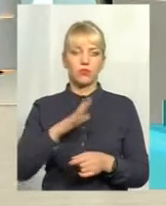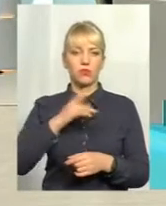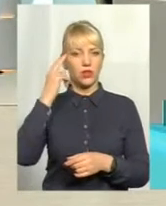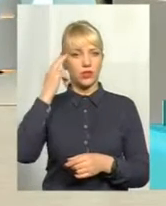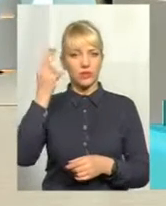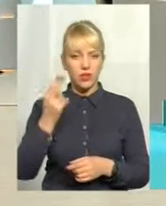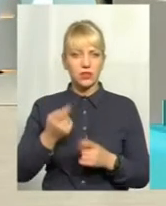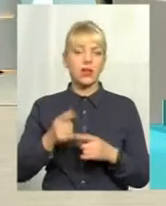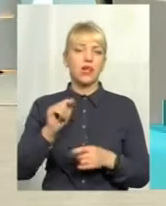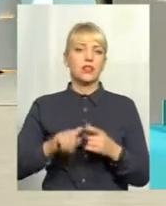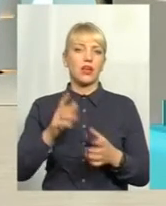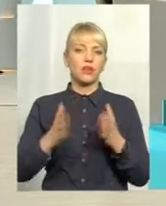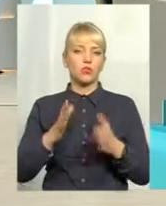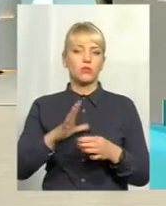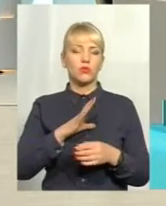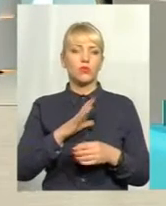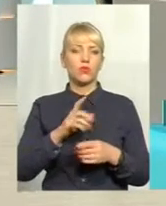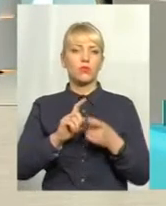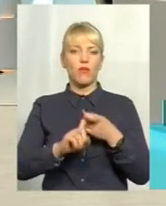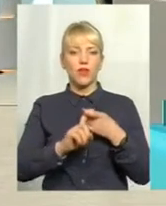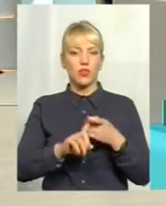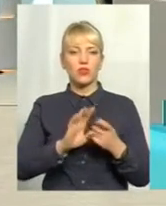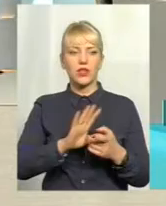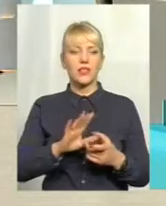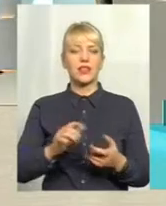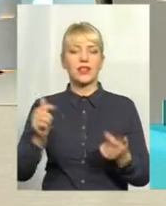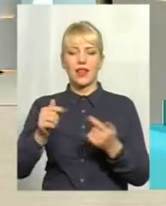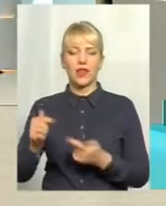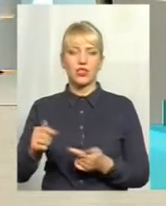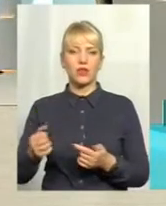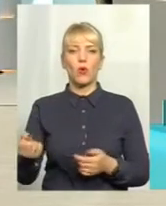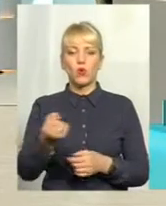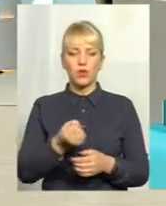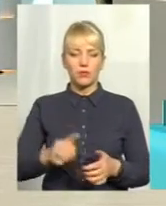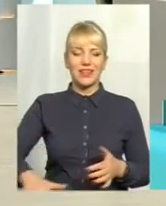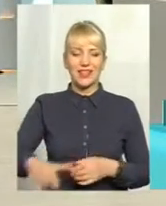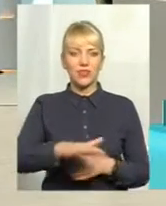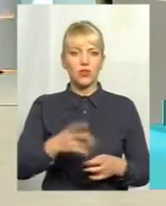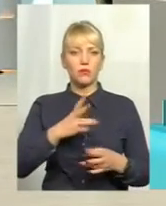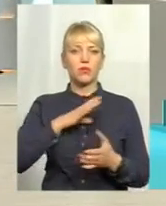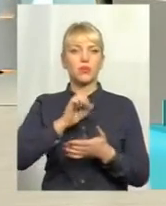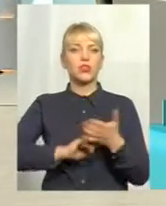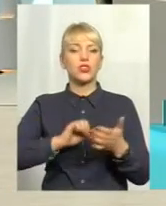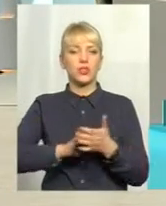будь-якому випадку, якщо це буде пов'язано з неналежним утриманням території, тобто має бути причина падіння.